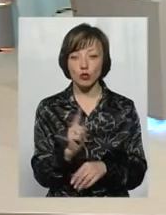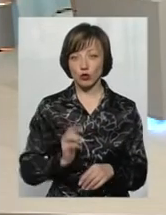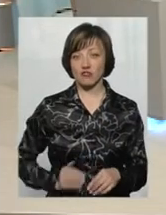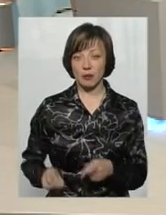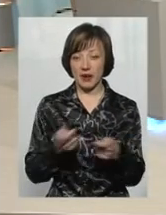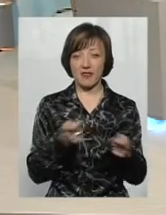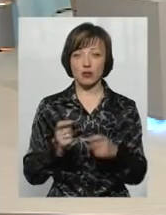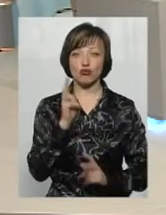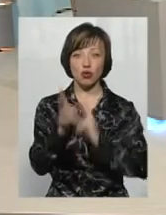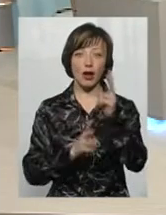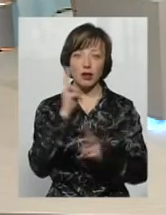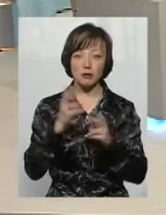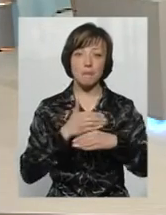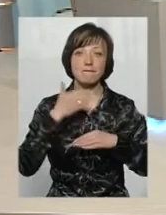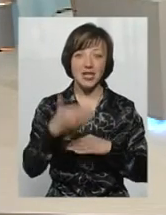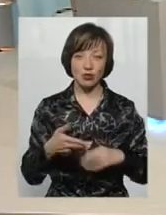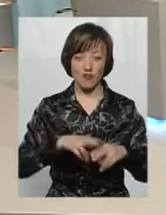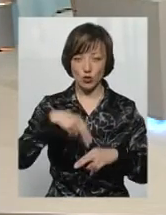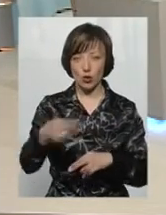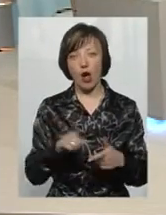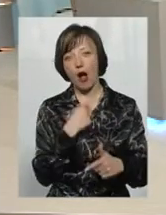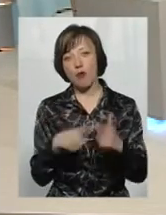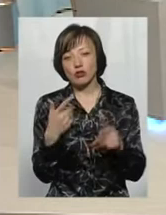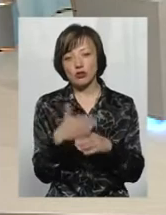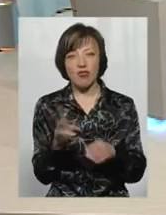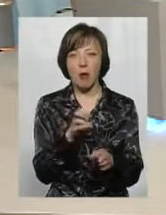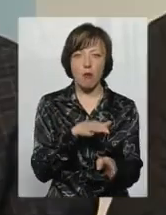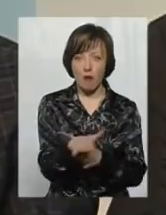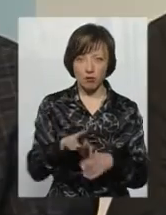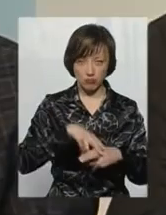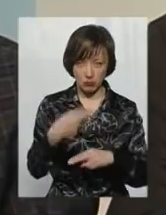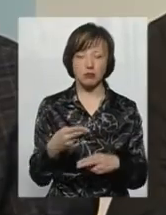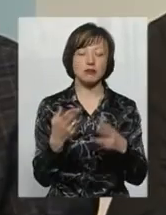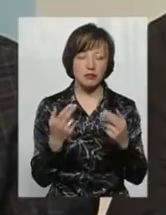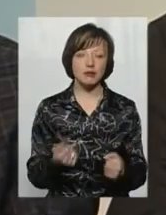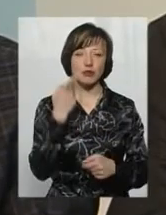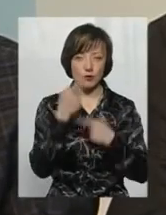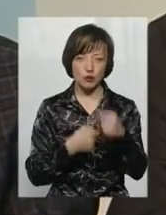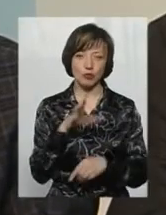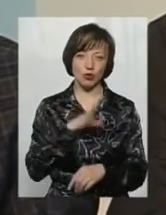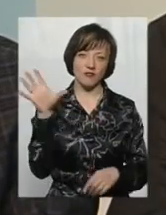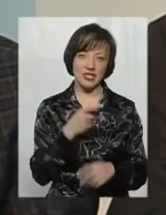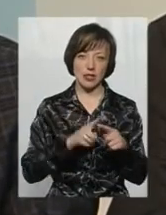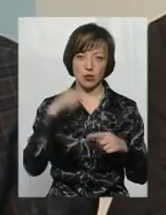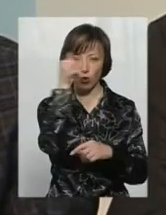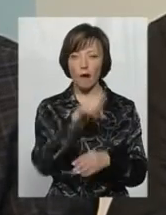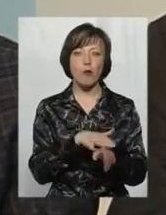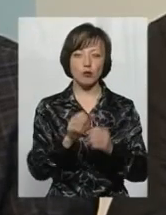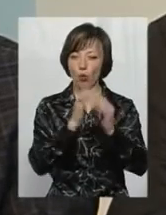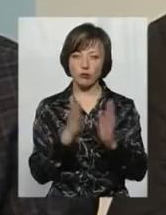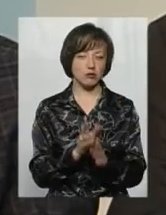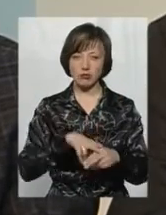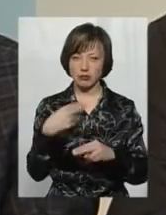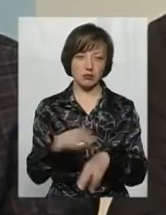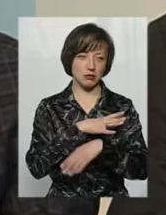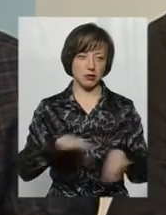завжди жалілися, що їм запізно відшкодовують або частково, не повністю так, і так, так далі. Так було завжди всі ці роки, ніколи в повному обсязі не